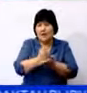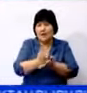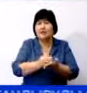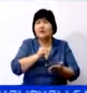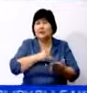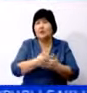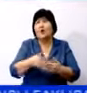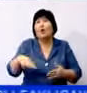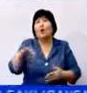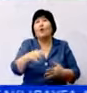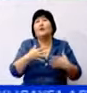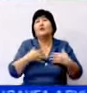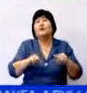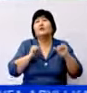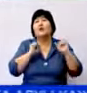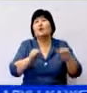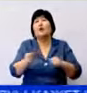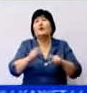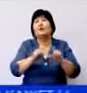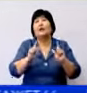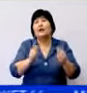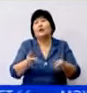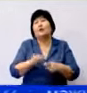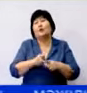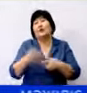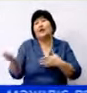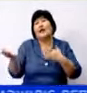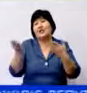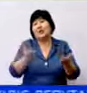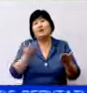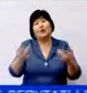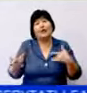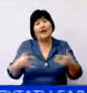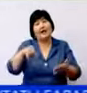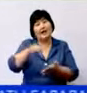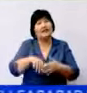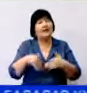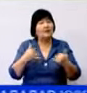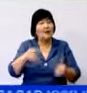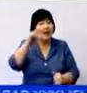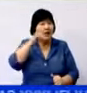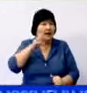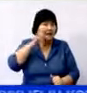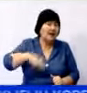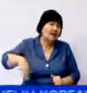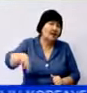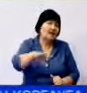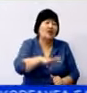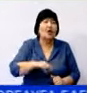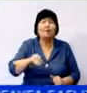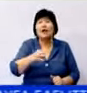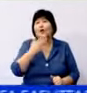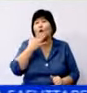облыстық денсаулық сақтау басқармасы арқылы келісіп, сол кісілерді шақыртып, сол кісілерге концертті арнап отырмыз. Қазақ еліндегі барлық